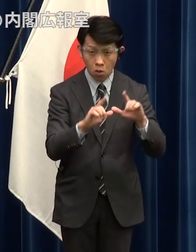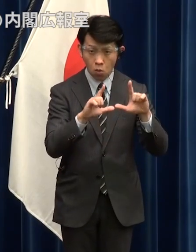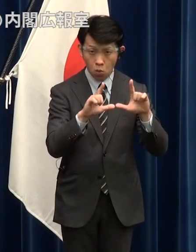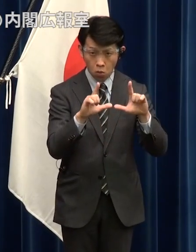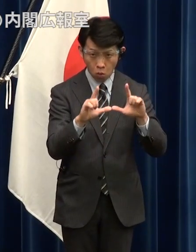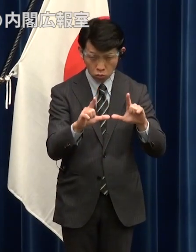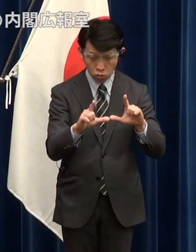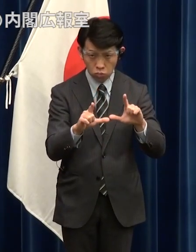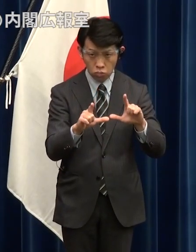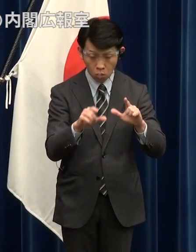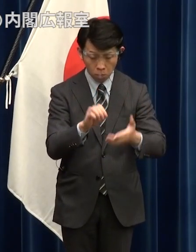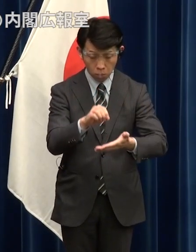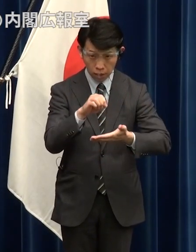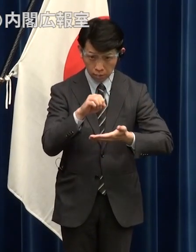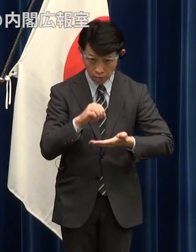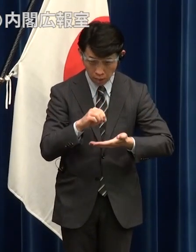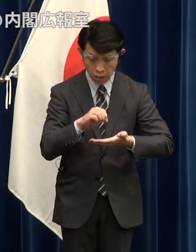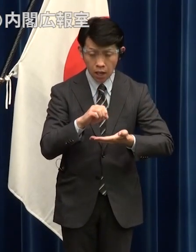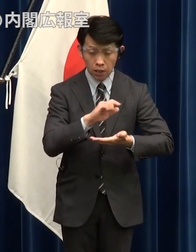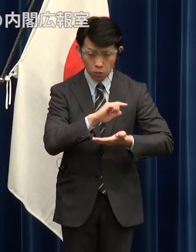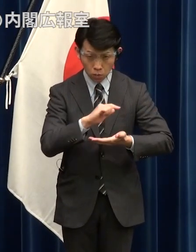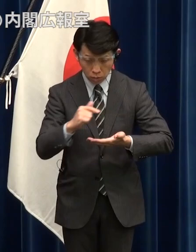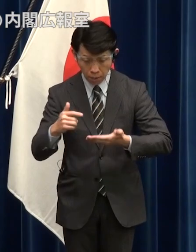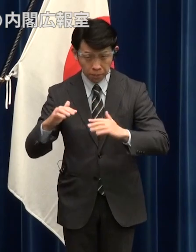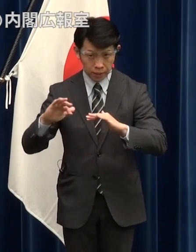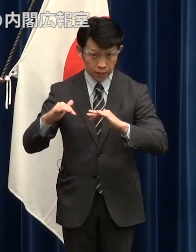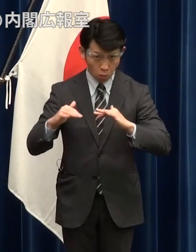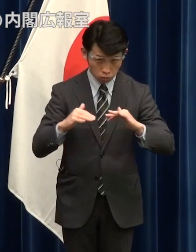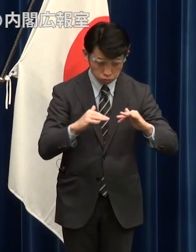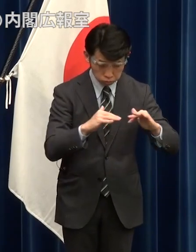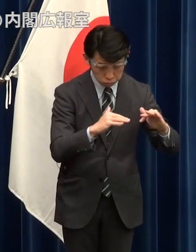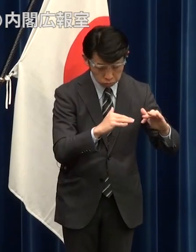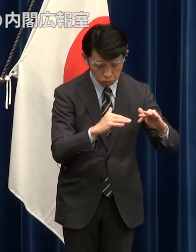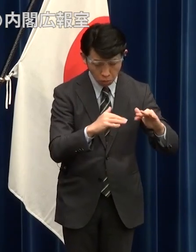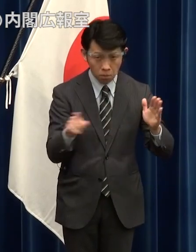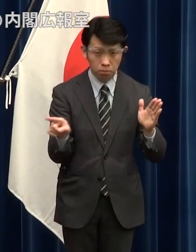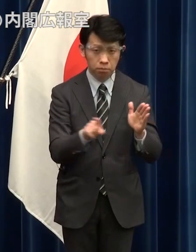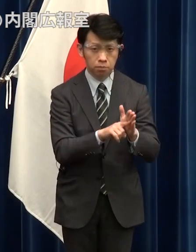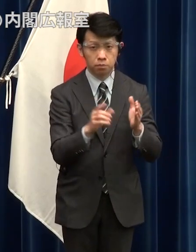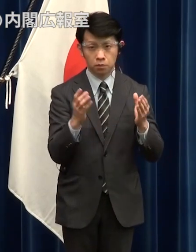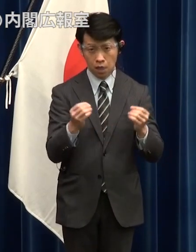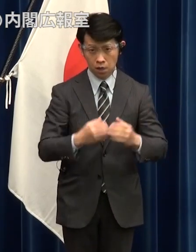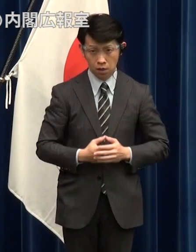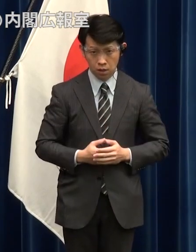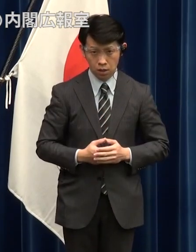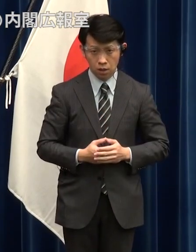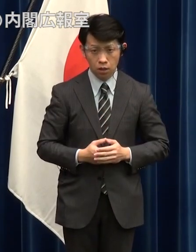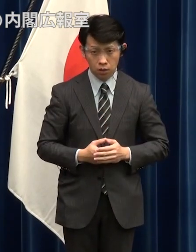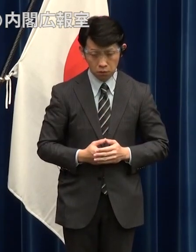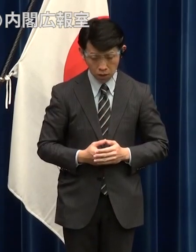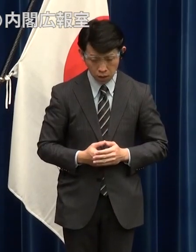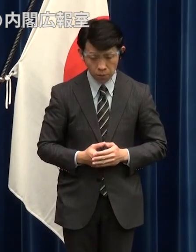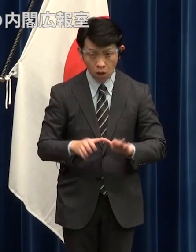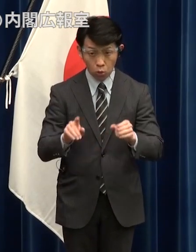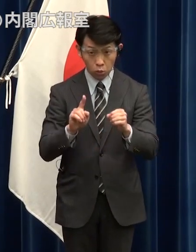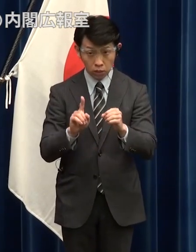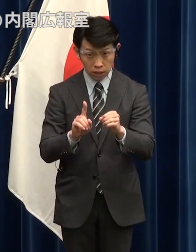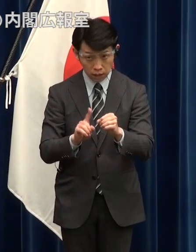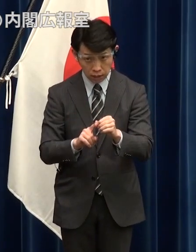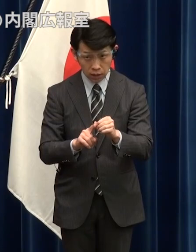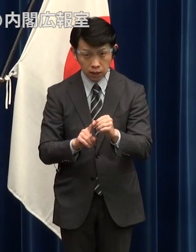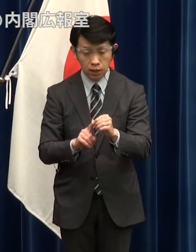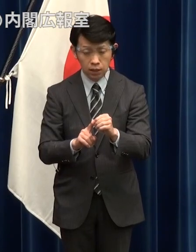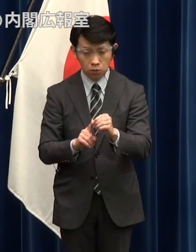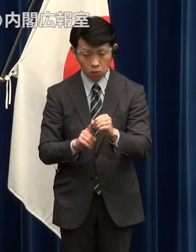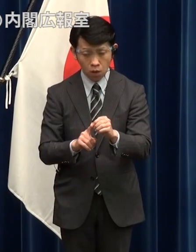け、さまざまな議論を積み重ねてきました。今年の初めからこうした議論を積み重